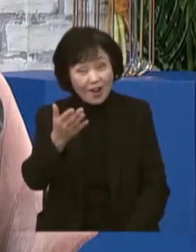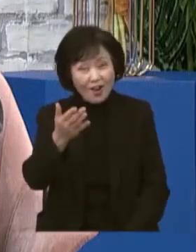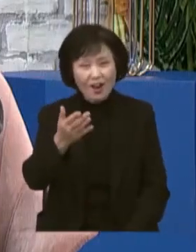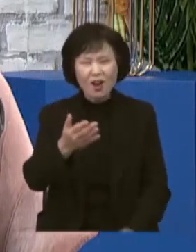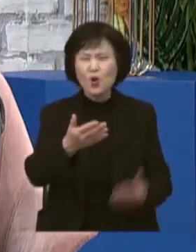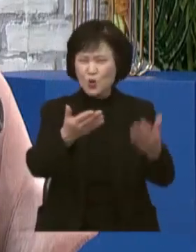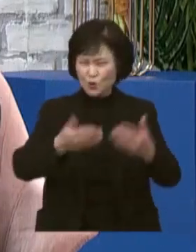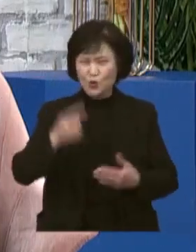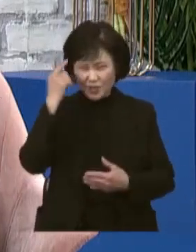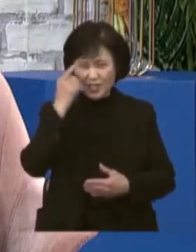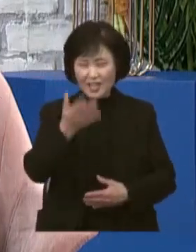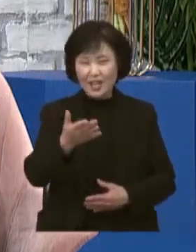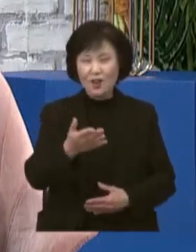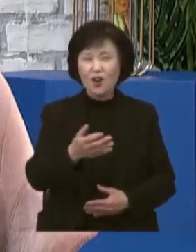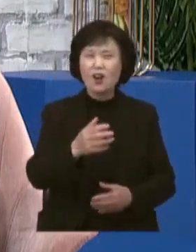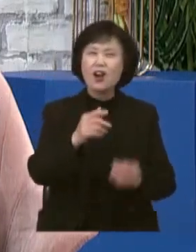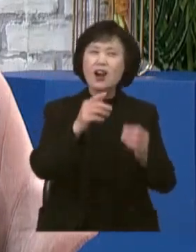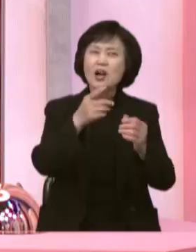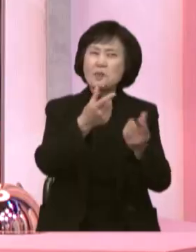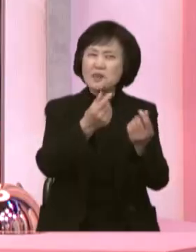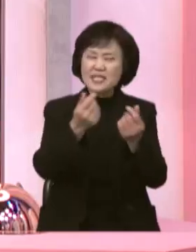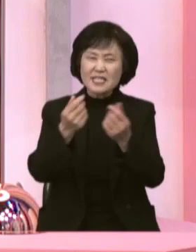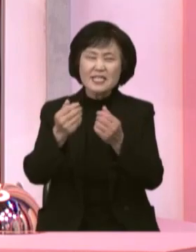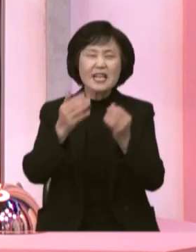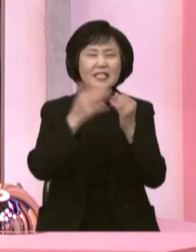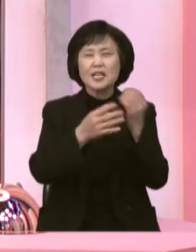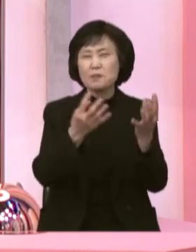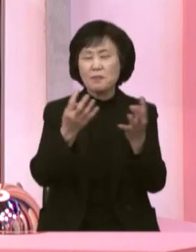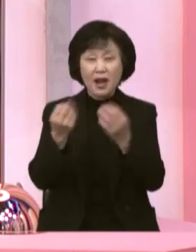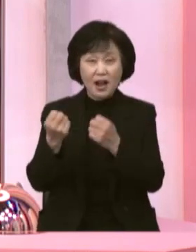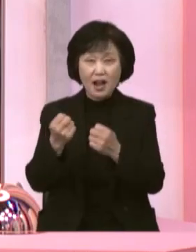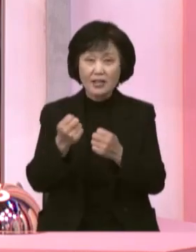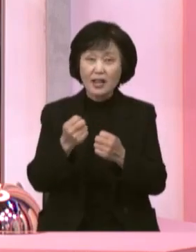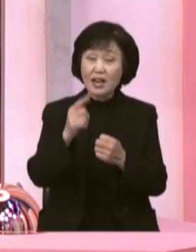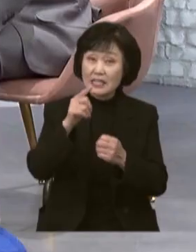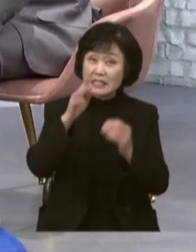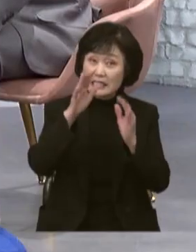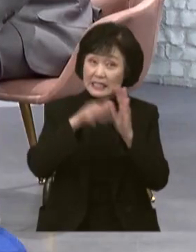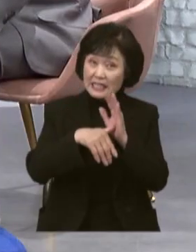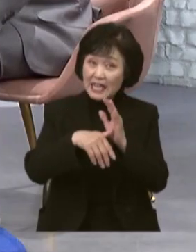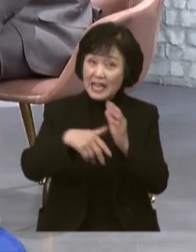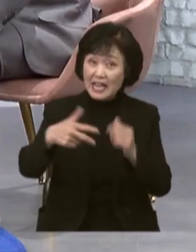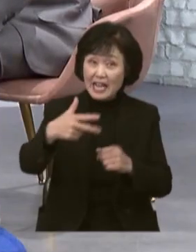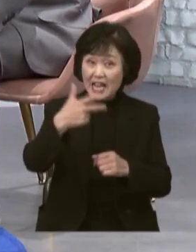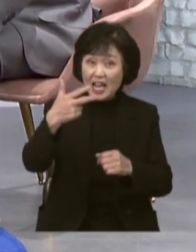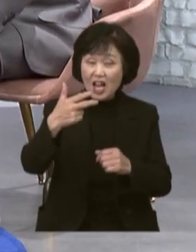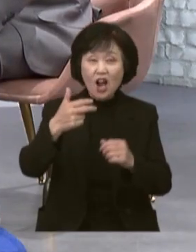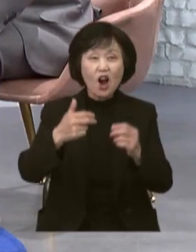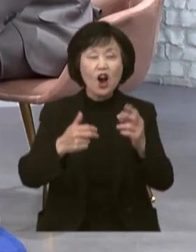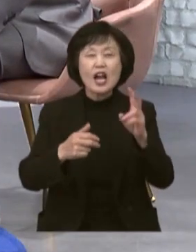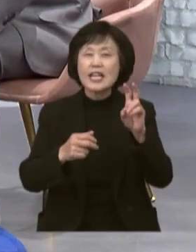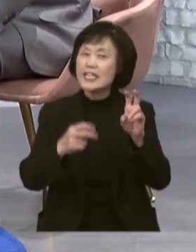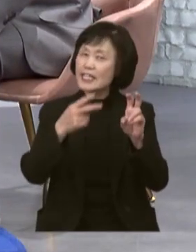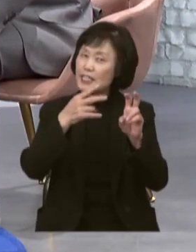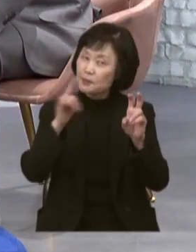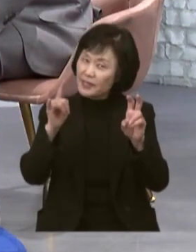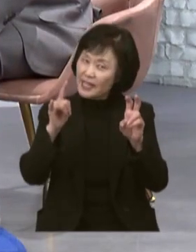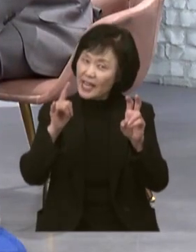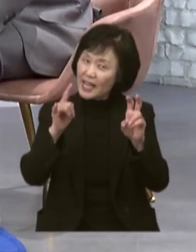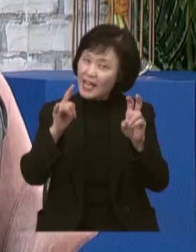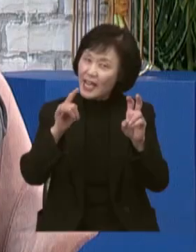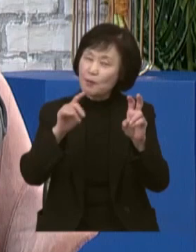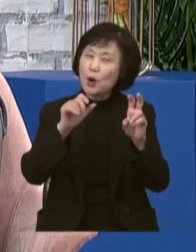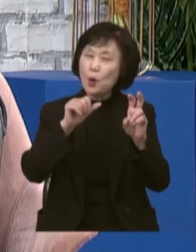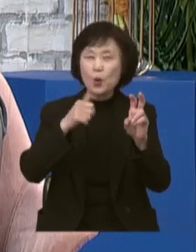진짜 걸그룹이라 그래도 지금은 아니요? 아니, 지금도 아름다웠어요. 아니 근데